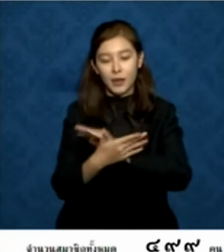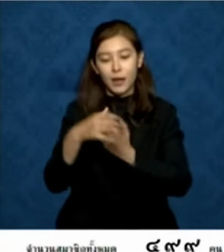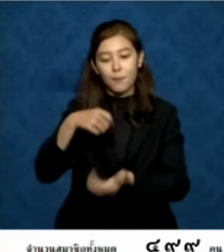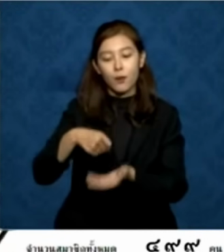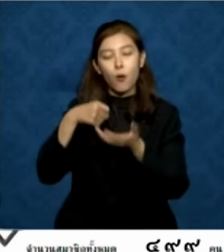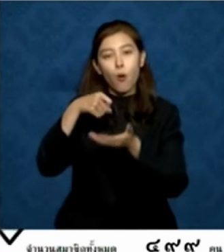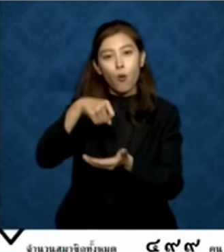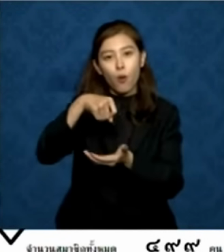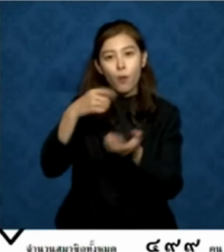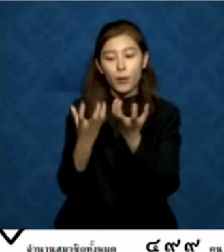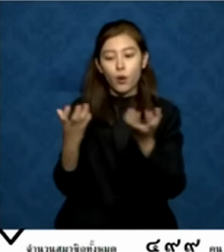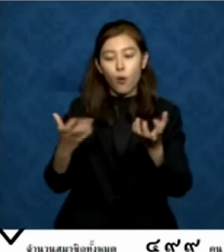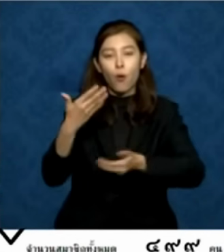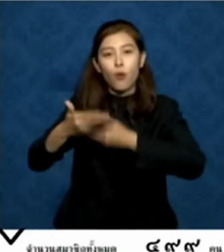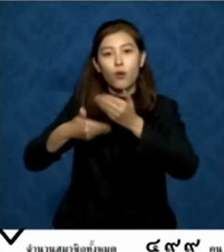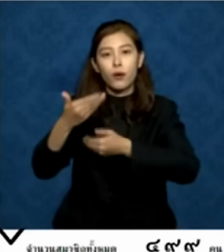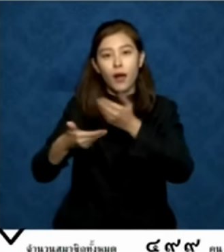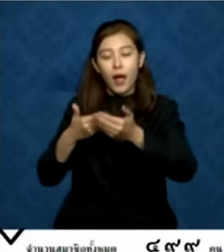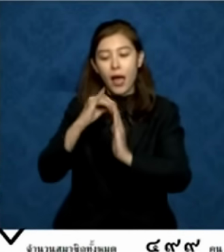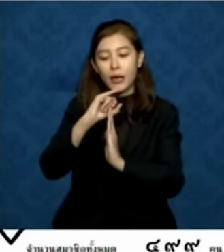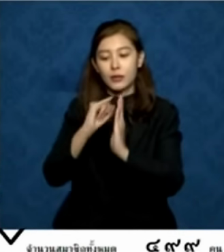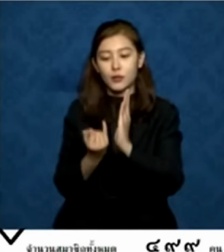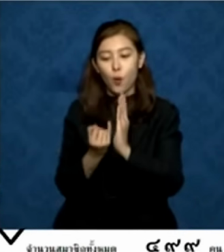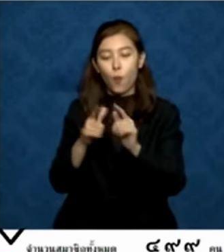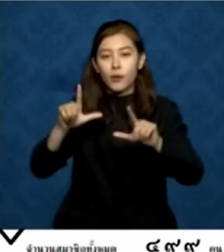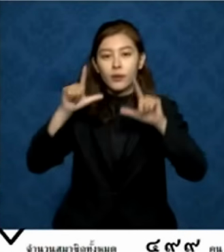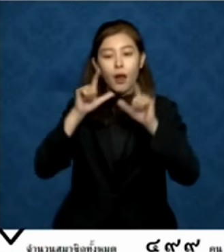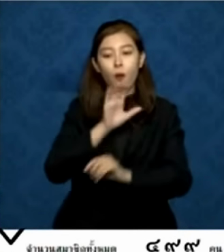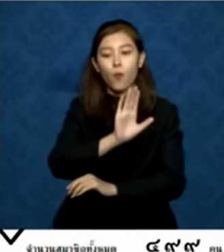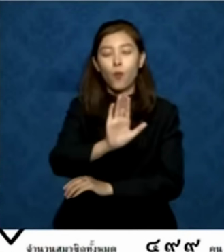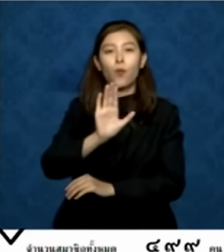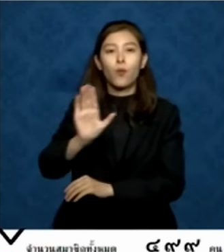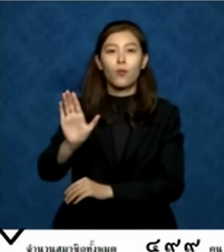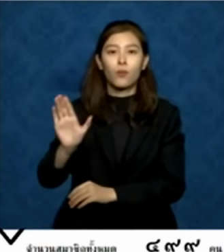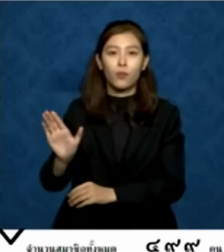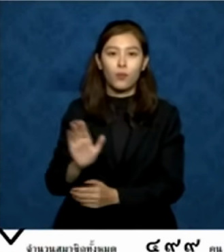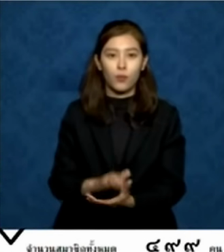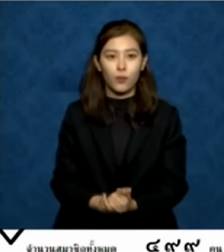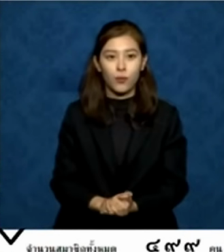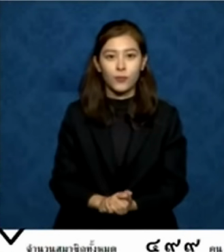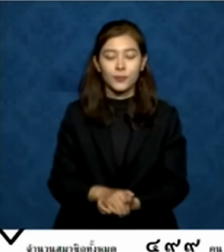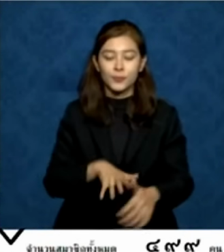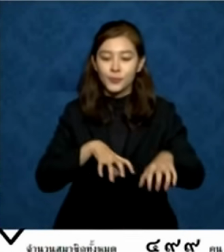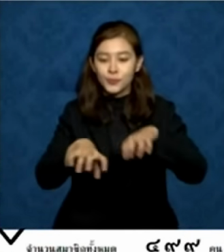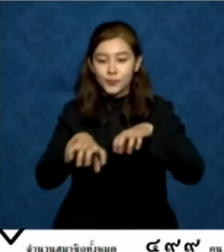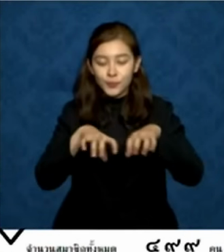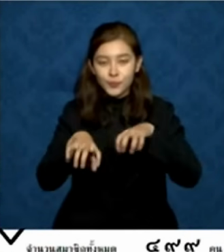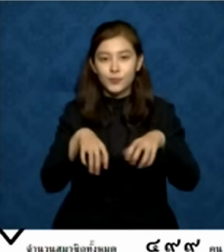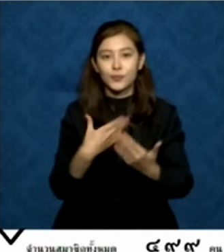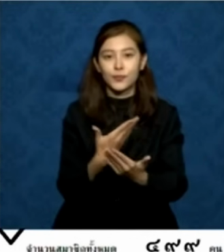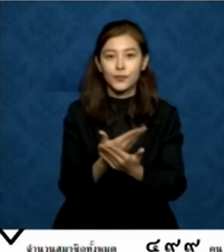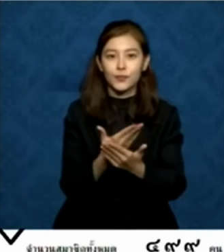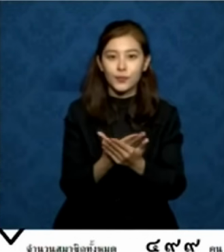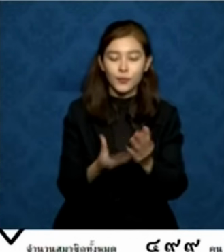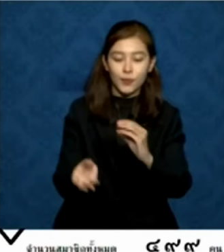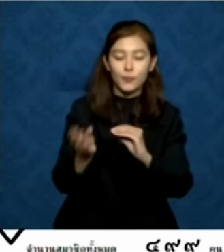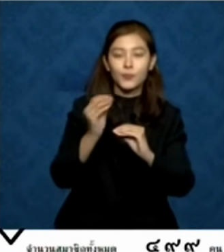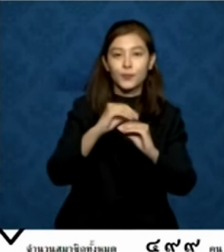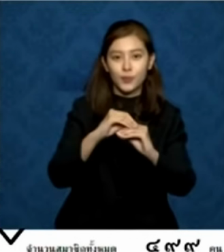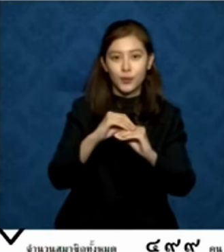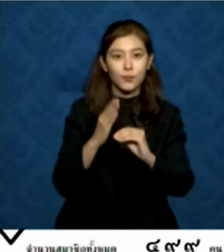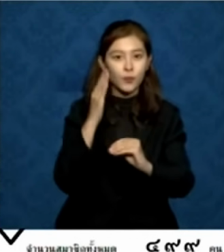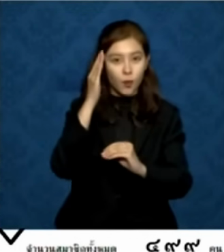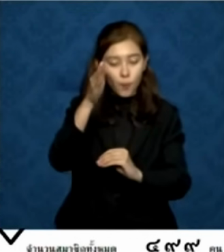ณฑ์สินค้าชุมชนสนับสนุนการพัฒนากลไกการตลาดและระบบการบริหารจัดการเพื่อเพิ่มรายได้จากการจำหน่ายสินค้